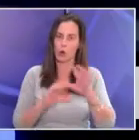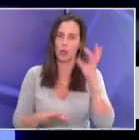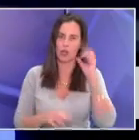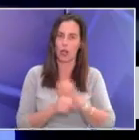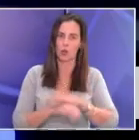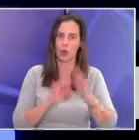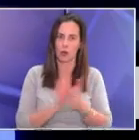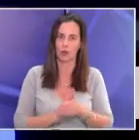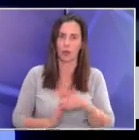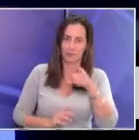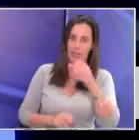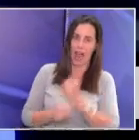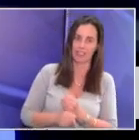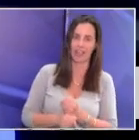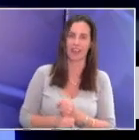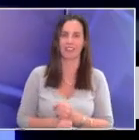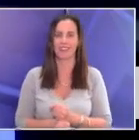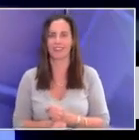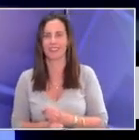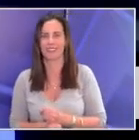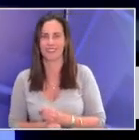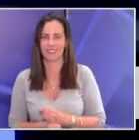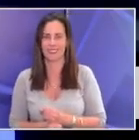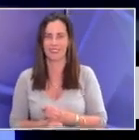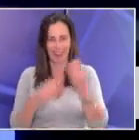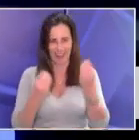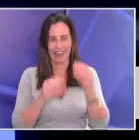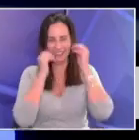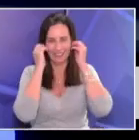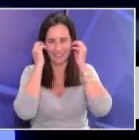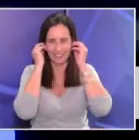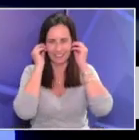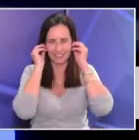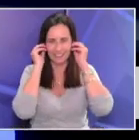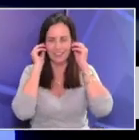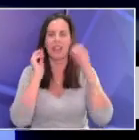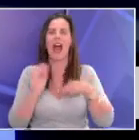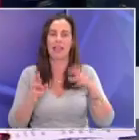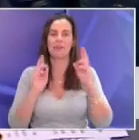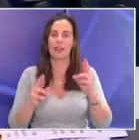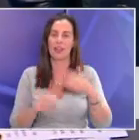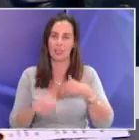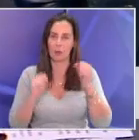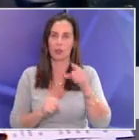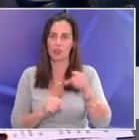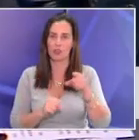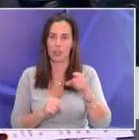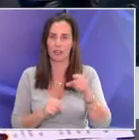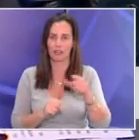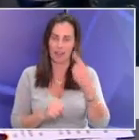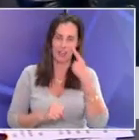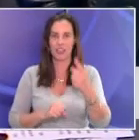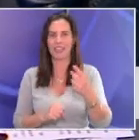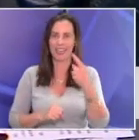מאוד לעשות. מה עשתה את זה? תראה, אני לא יודעת. יש, כן, אני מקווה שאני בטוחה שהיא תהיה לפי